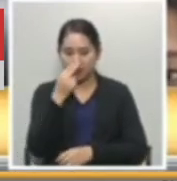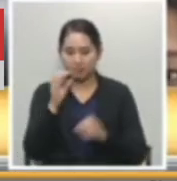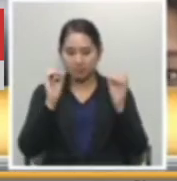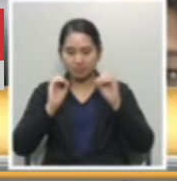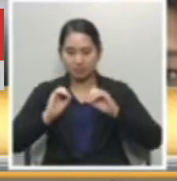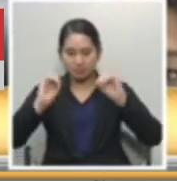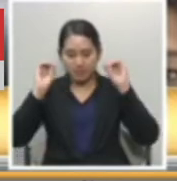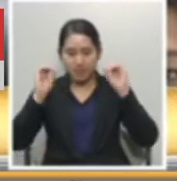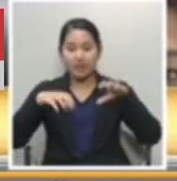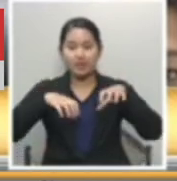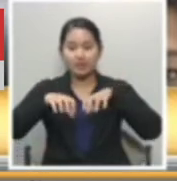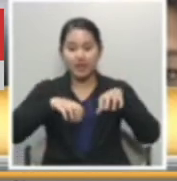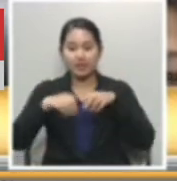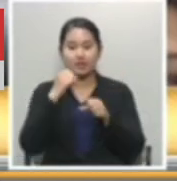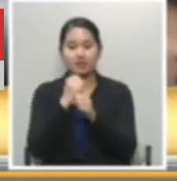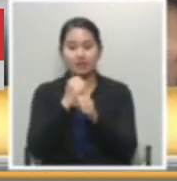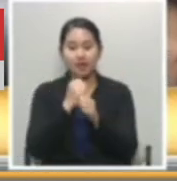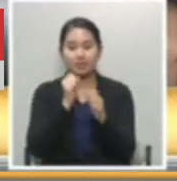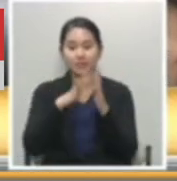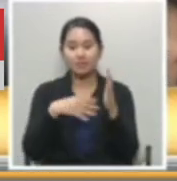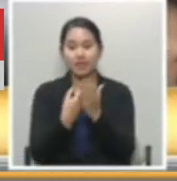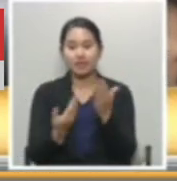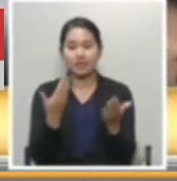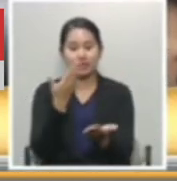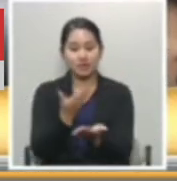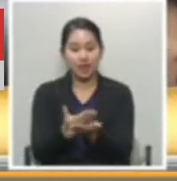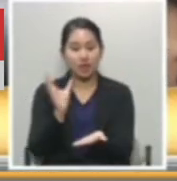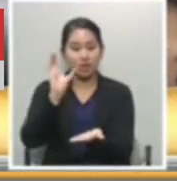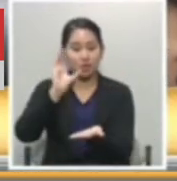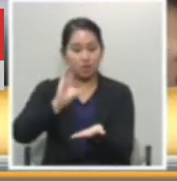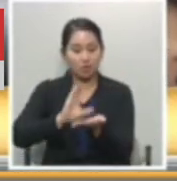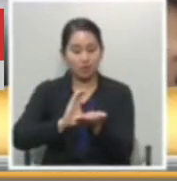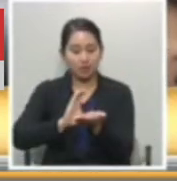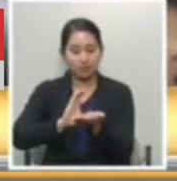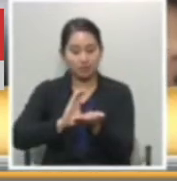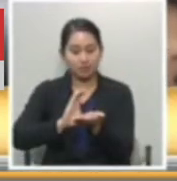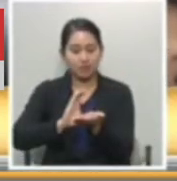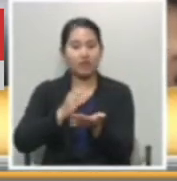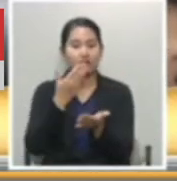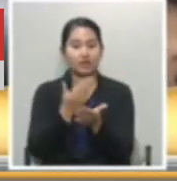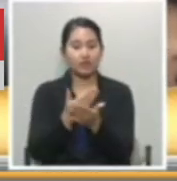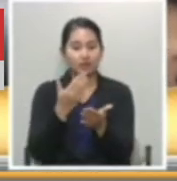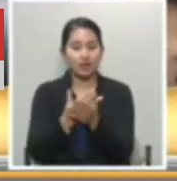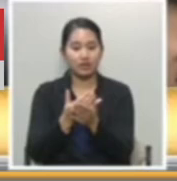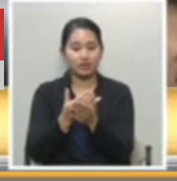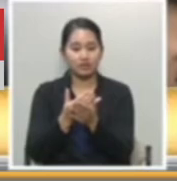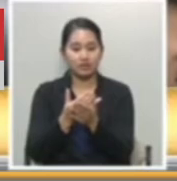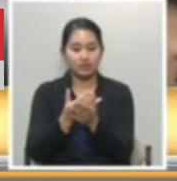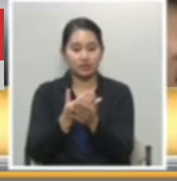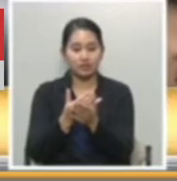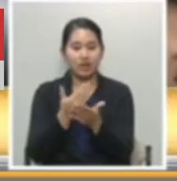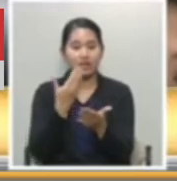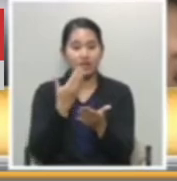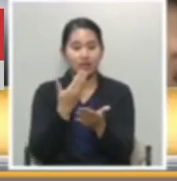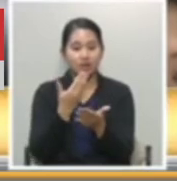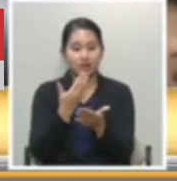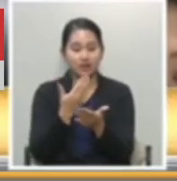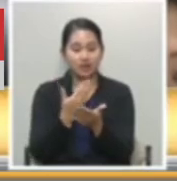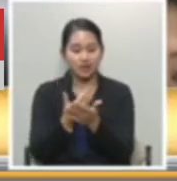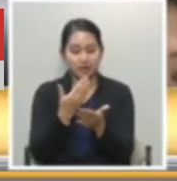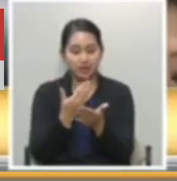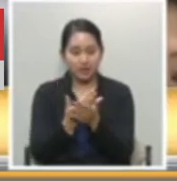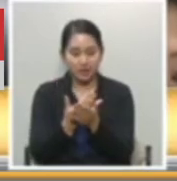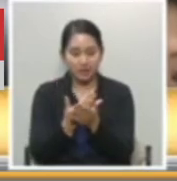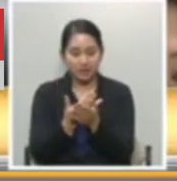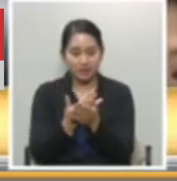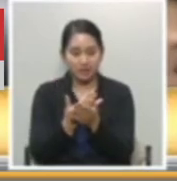งบประมาณมันจะมีโอกาสกลับเข้าสู่สมดุลเพื่อรักษาวินัยการเงินการคลังของประเทศ